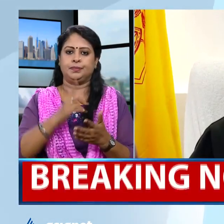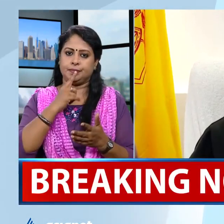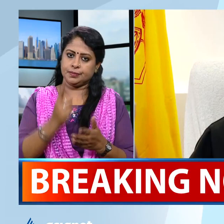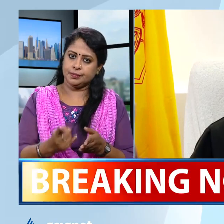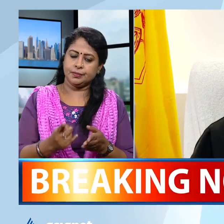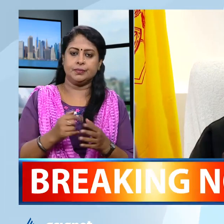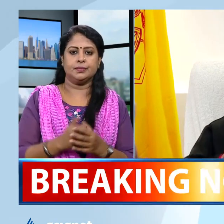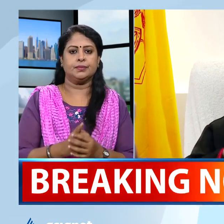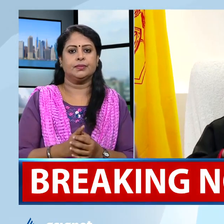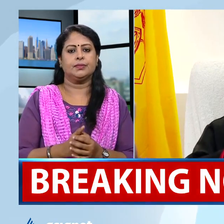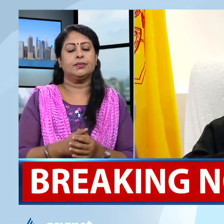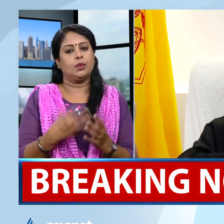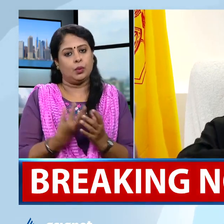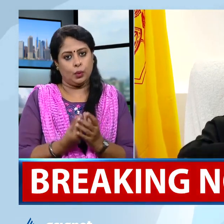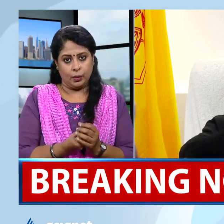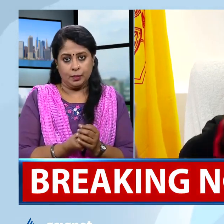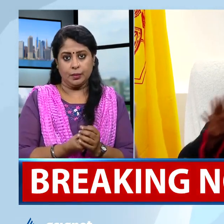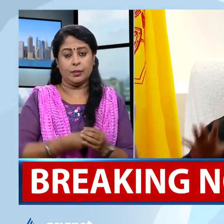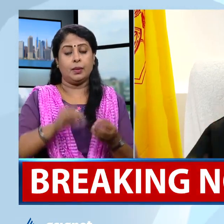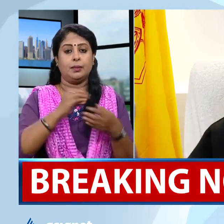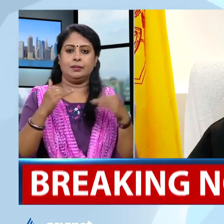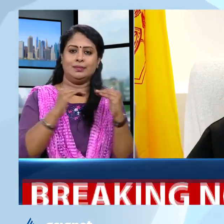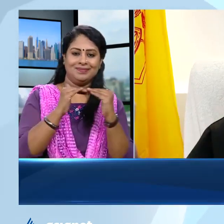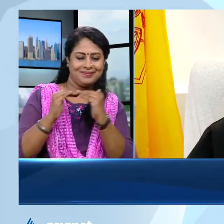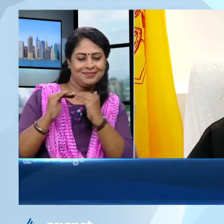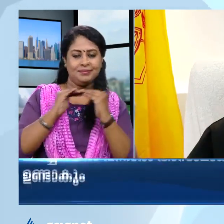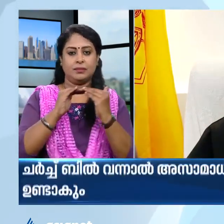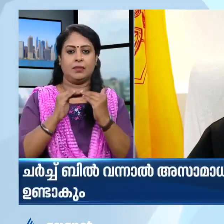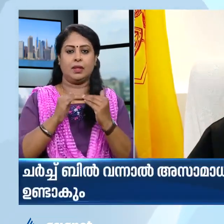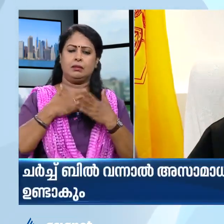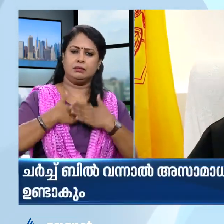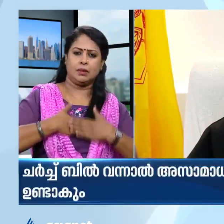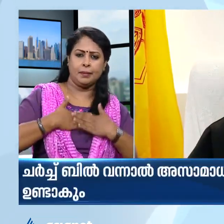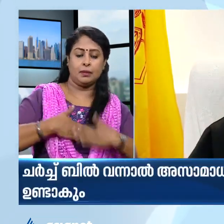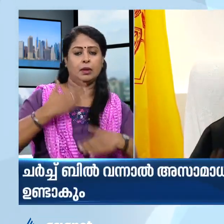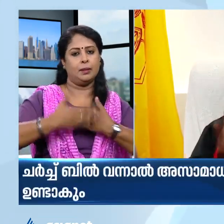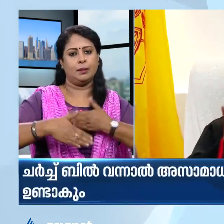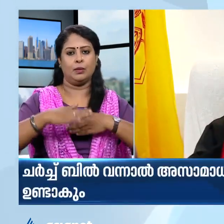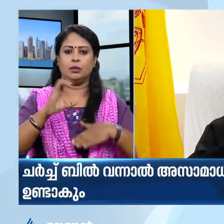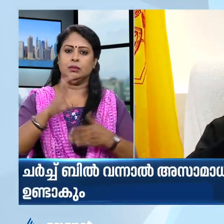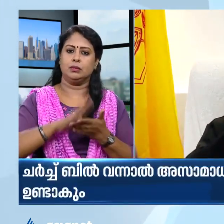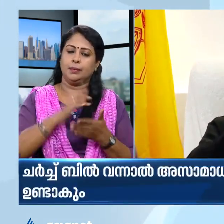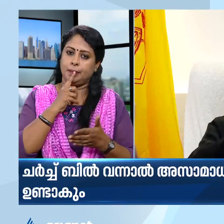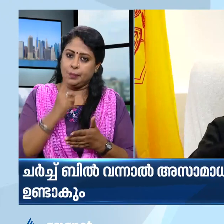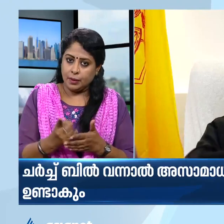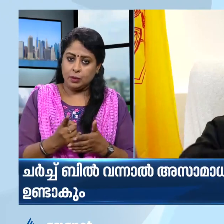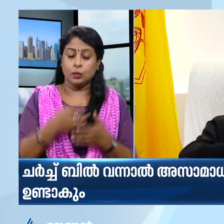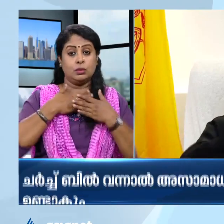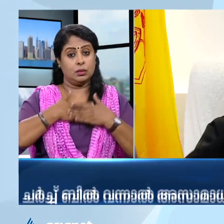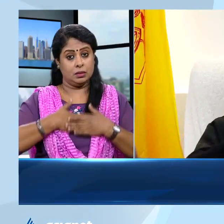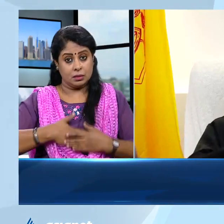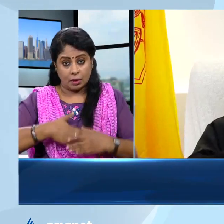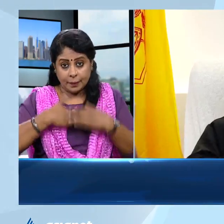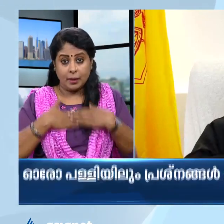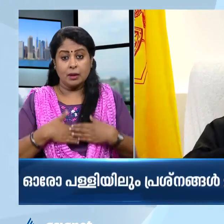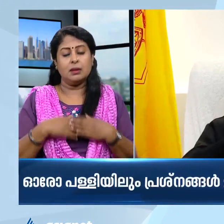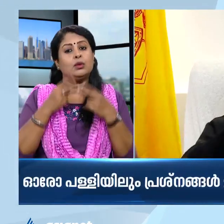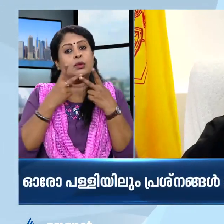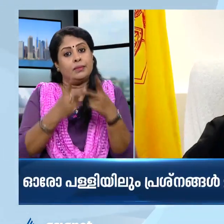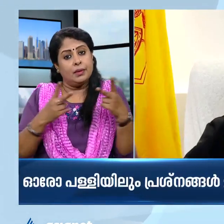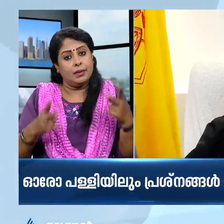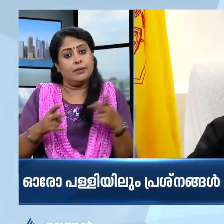അതുപോലെ തന്നെ അത് ഇല്ലാതെ സമവായത്തിൽ പോകണം, അതിനുവേണ്ടി ശ്രമിക്കണമെന്ന് പറഞ്ഞിട്ടുണ്ട്. അതിനുള്ള സമാധാനത്തിന്റെ പ്രപ്പോസൽസ്